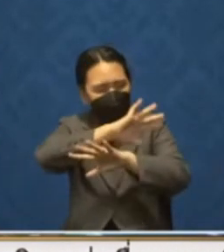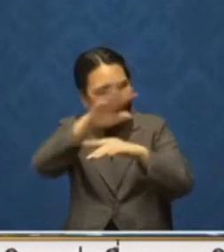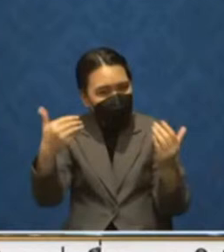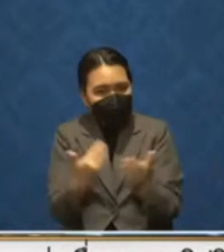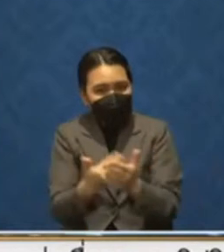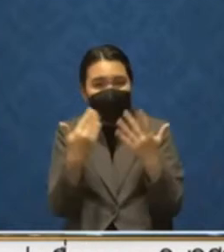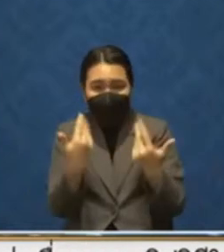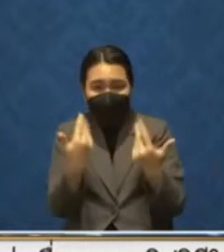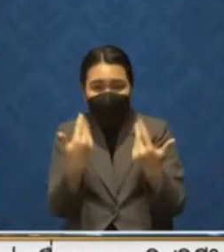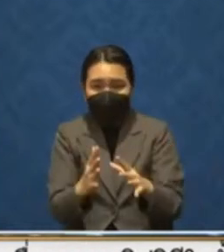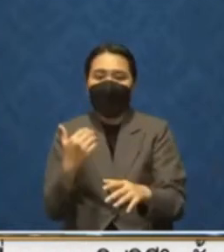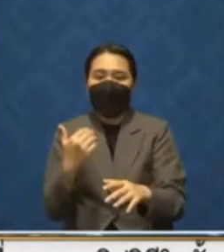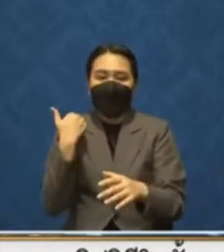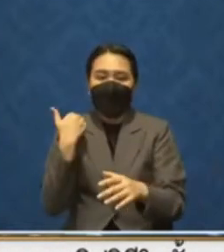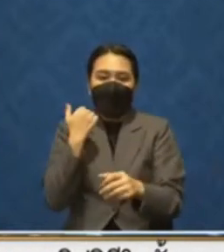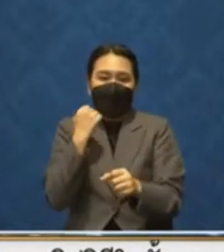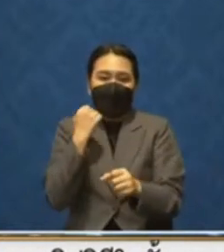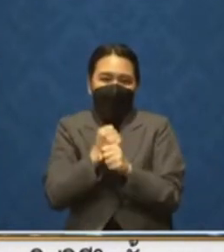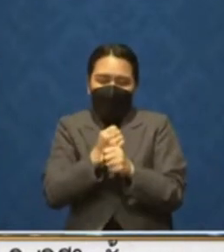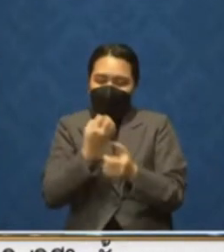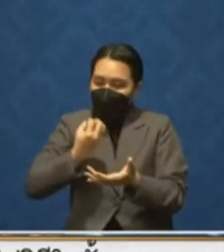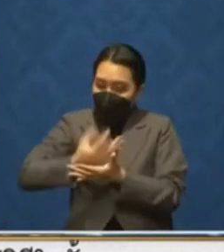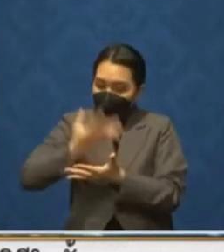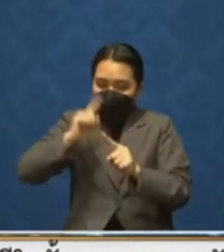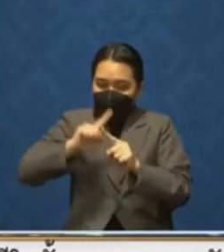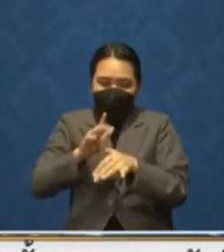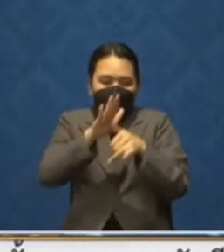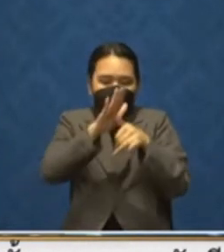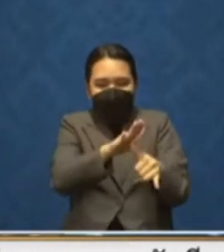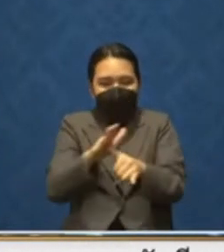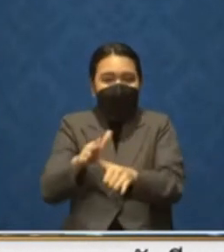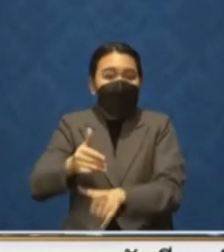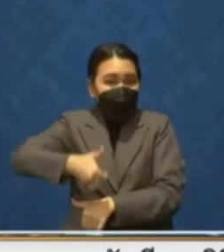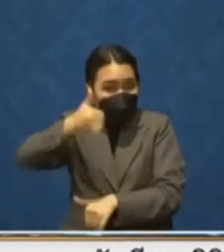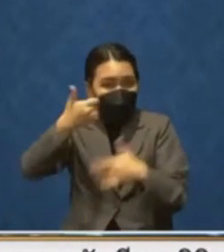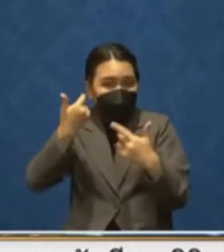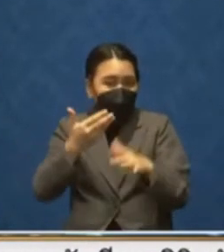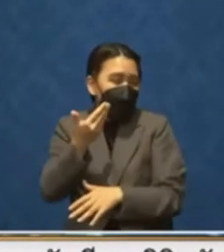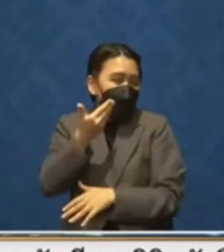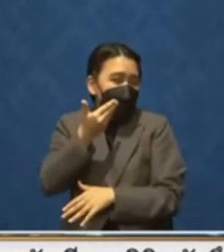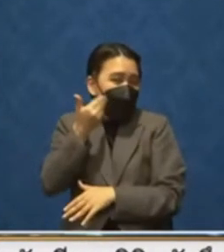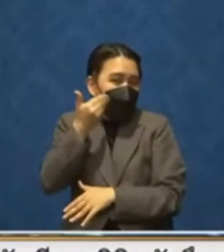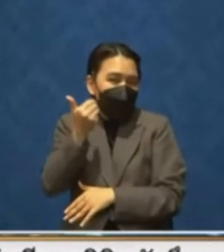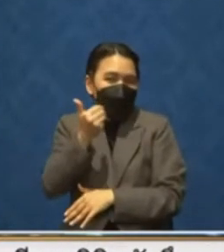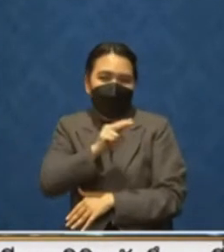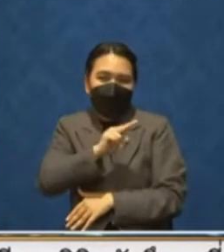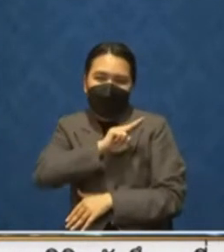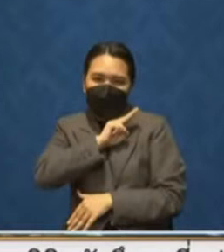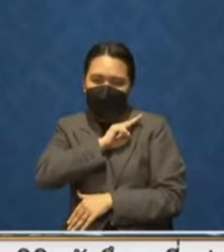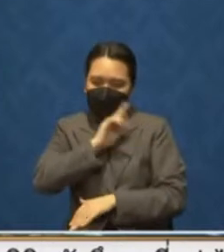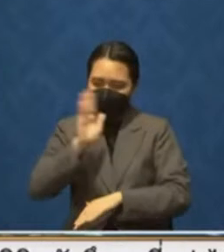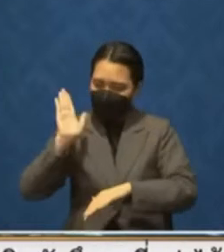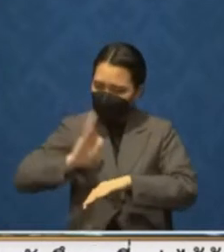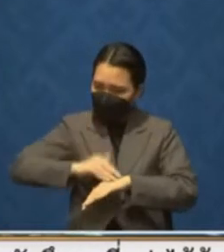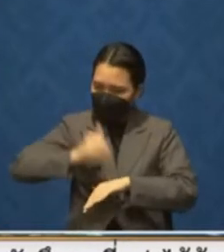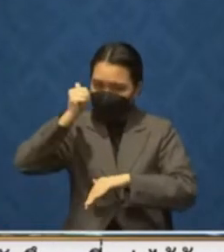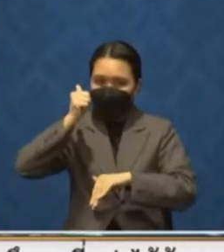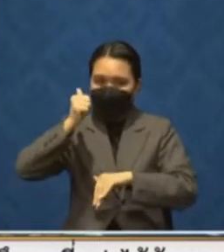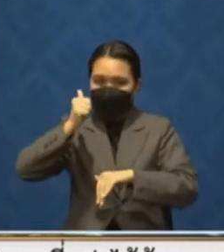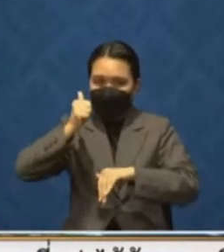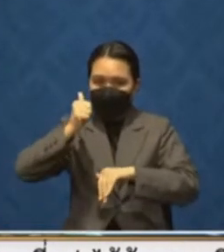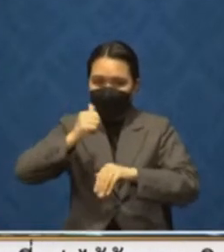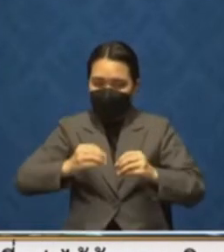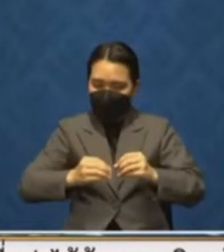จะเอาเปรียบทุกคนแล้วก็กดว่าตัวเองเนี่ยโอ้โหมีความสามารถขยายเติบโต